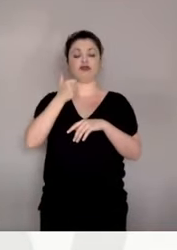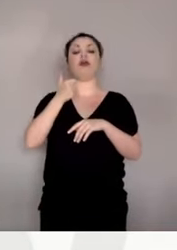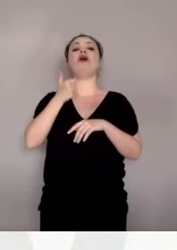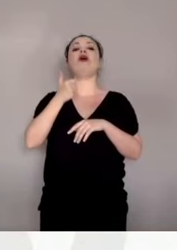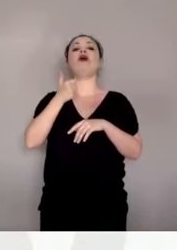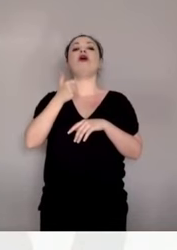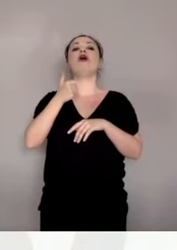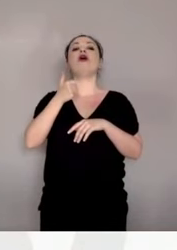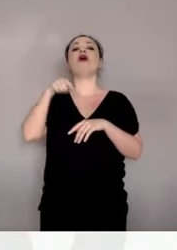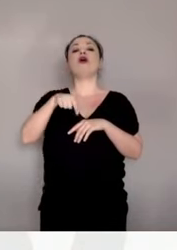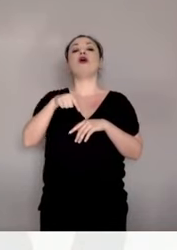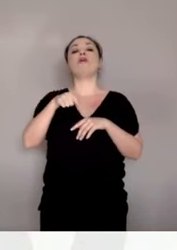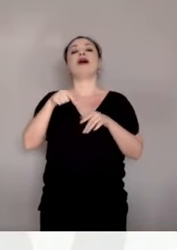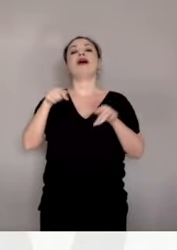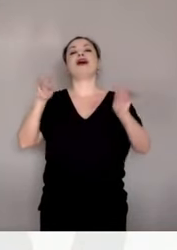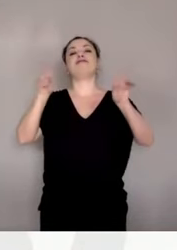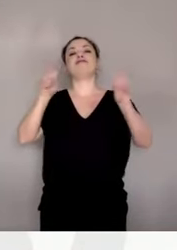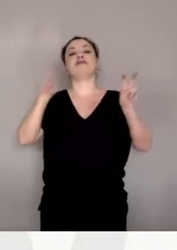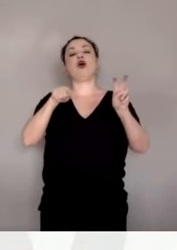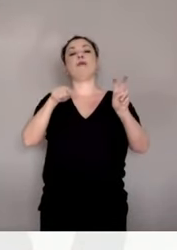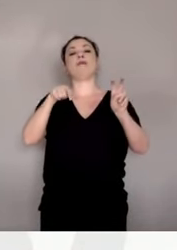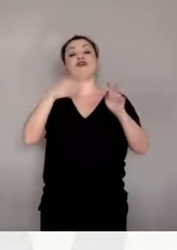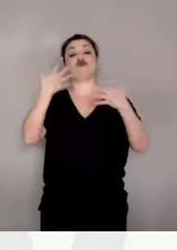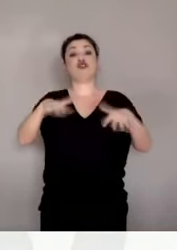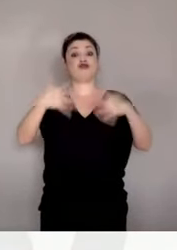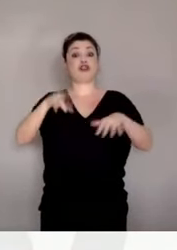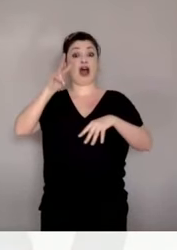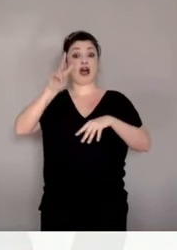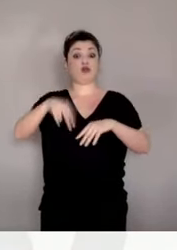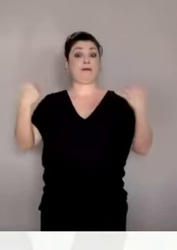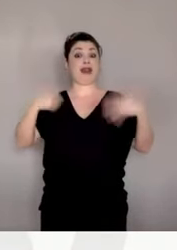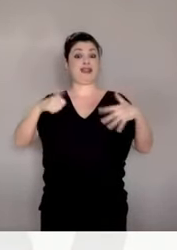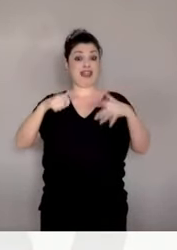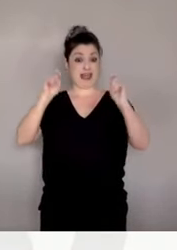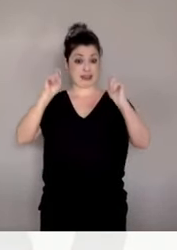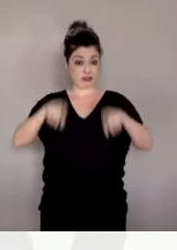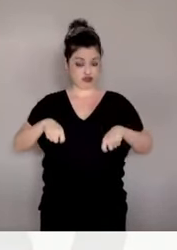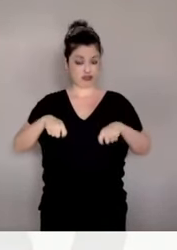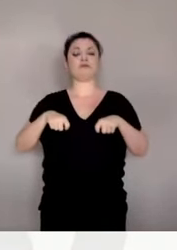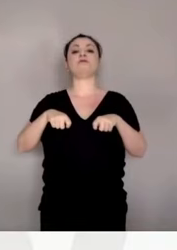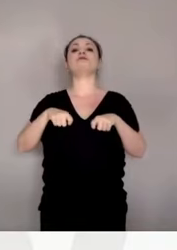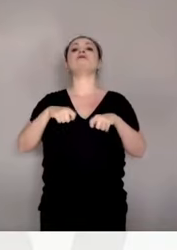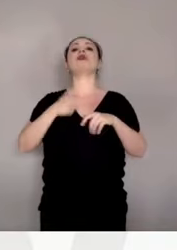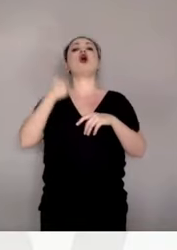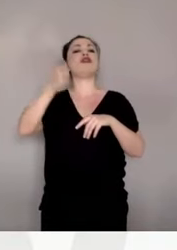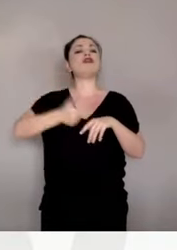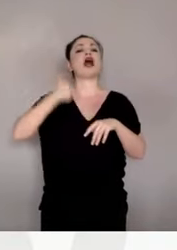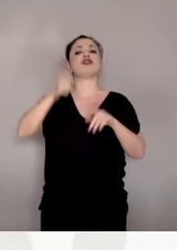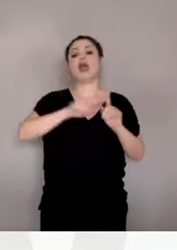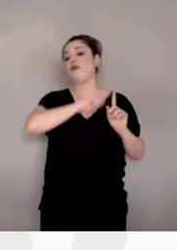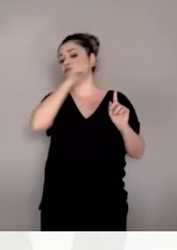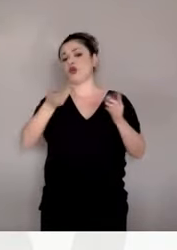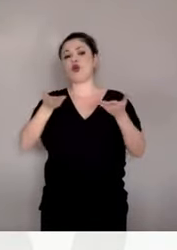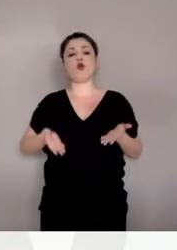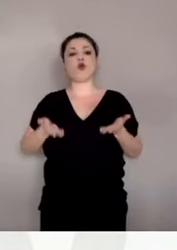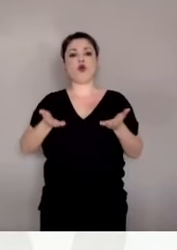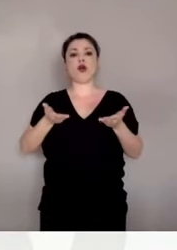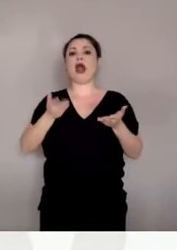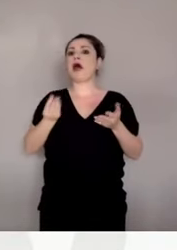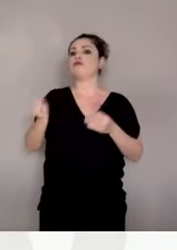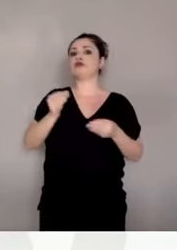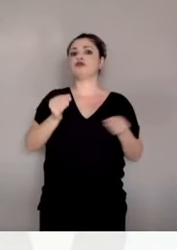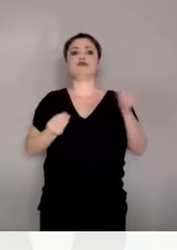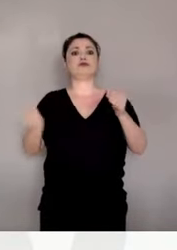chiamato Universa, è cominciato già nel 2016 e di anno in anno fino ad oggi si è arricchito